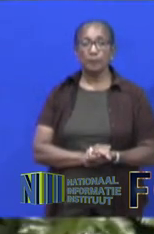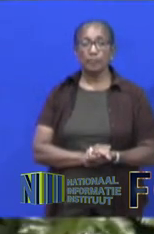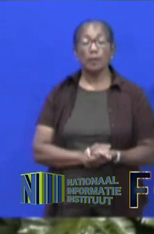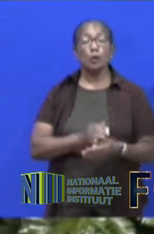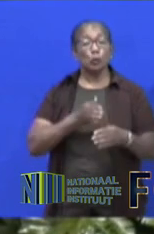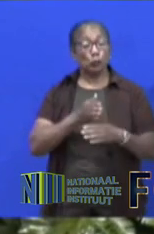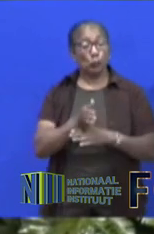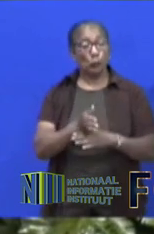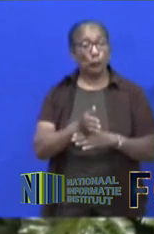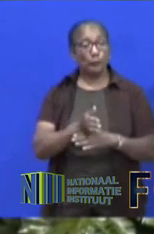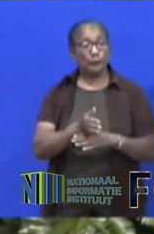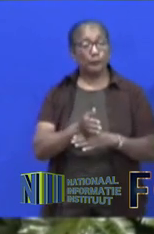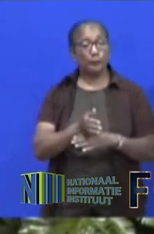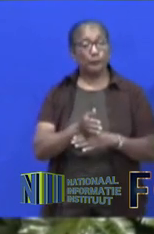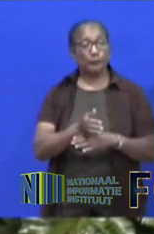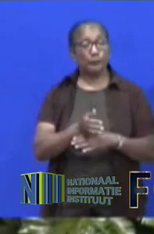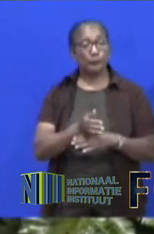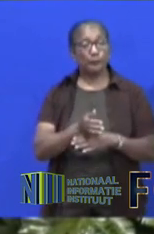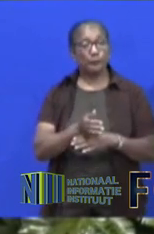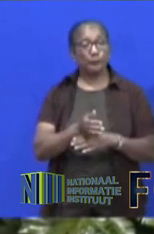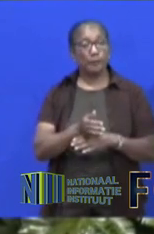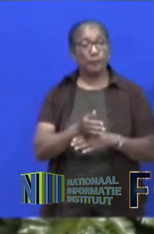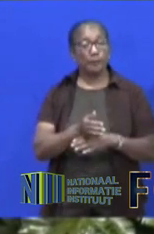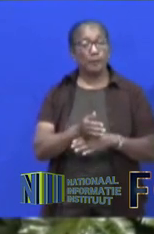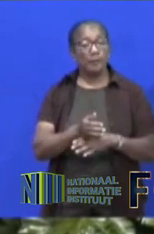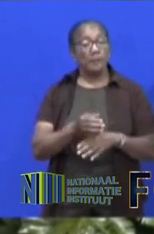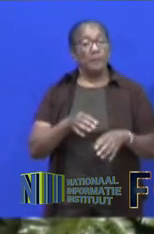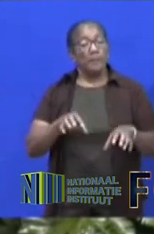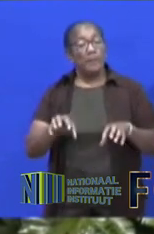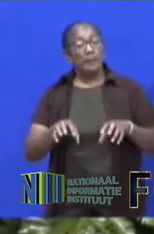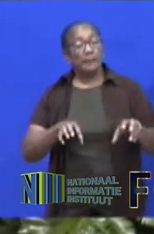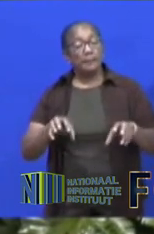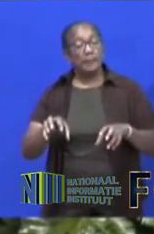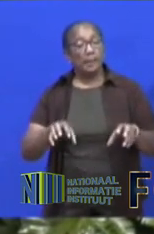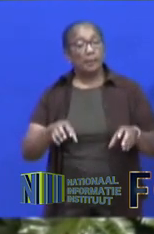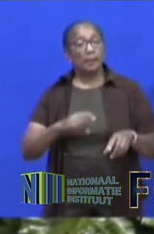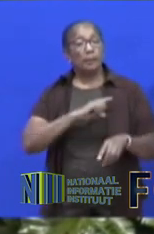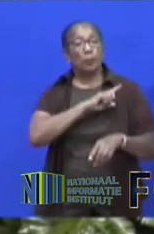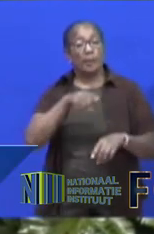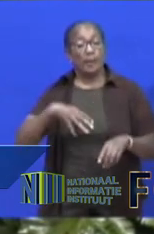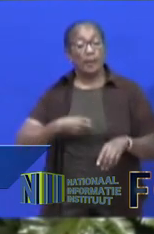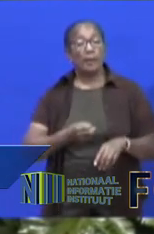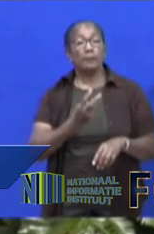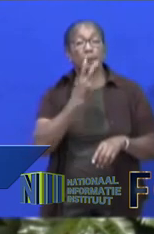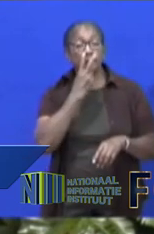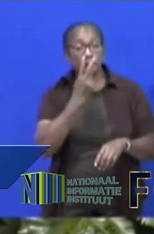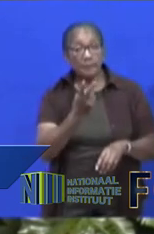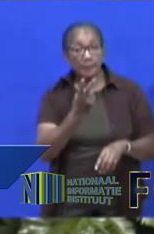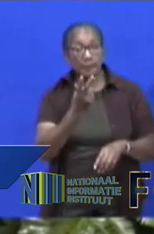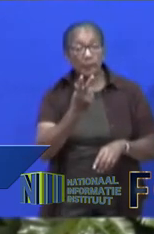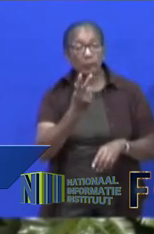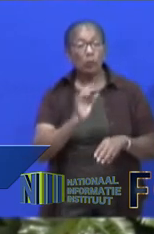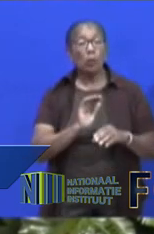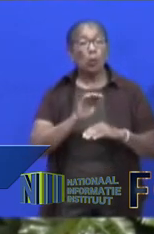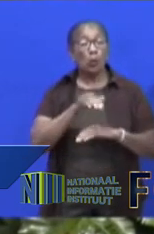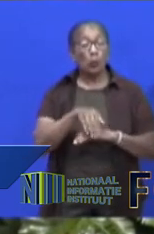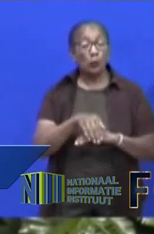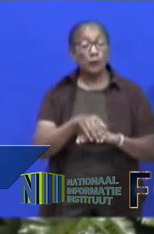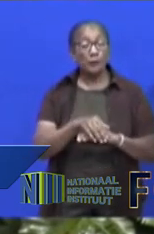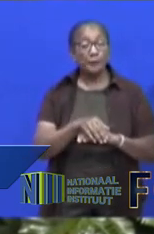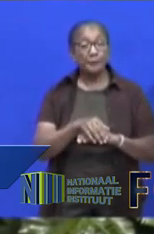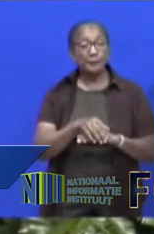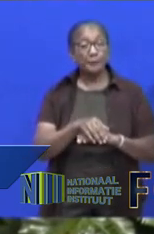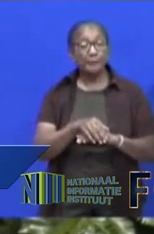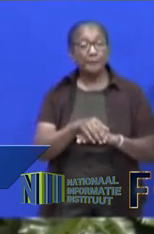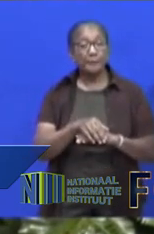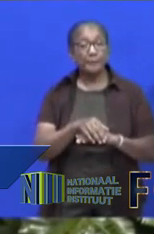Ik ga verder met de zaken die wij hebben geconstateerd in het kader van de